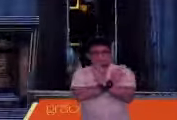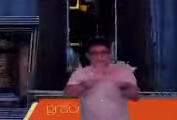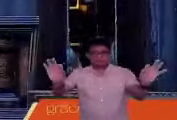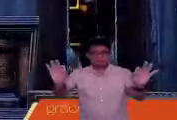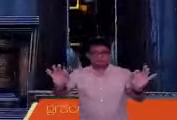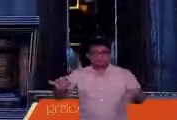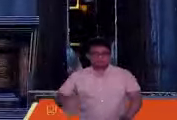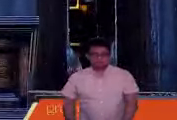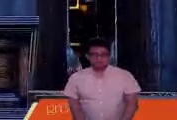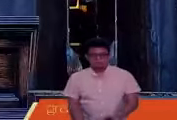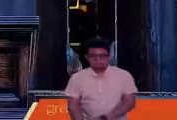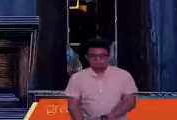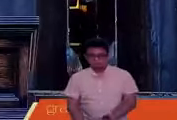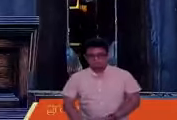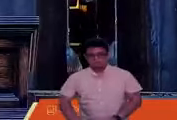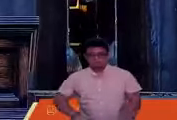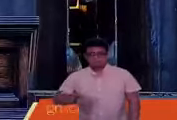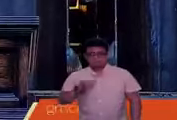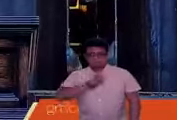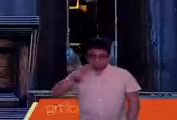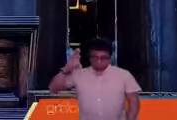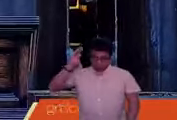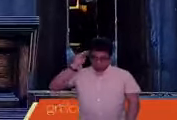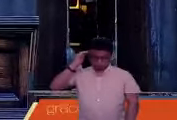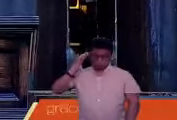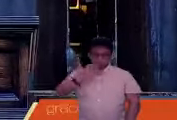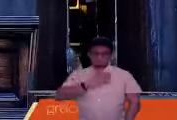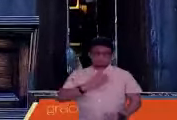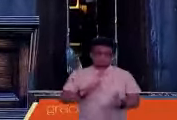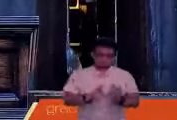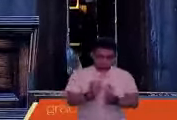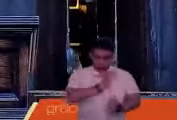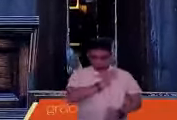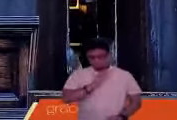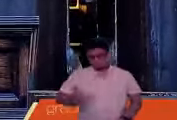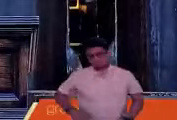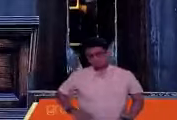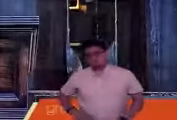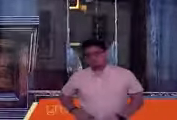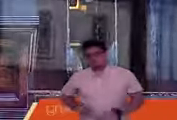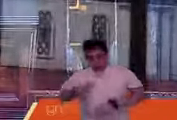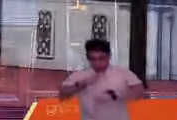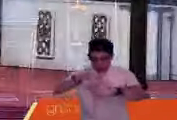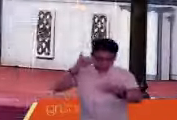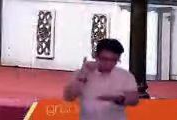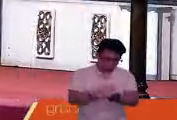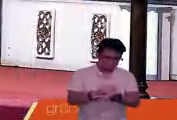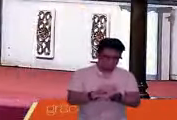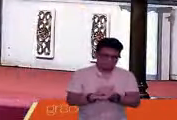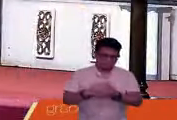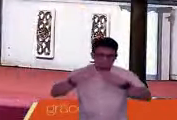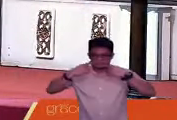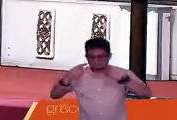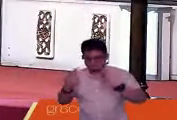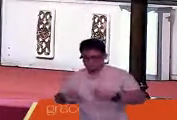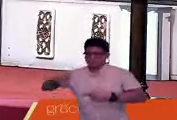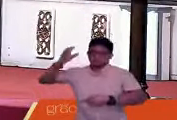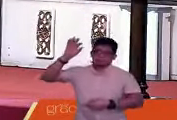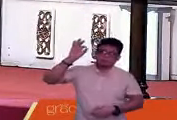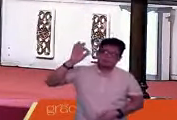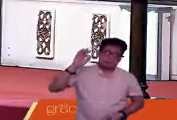I know my Jesus Christ. sa dihang miingon